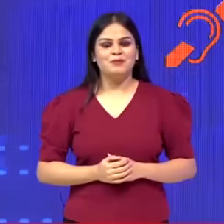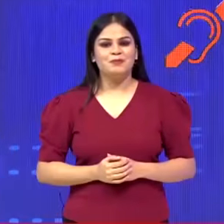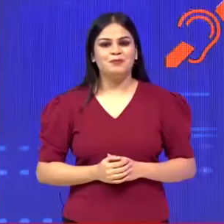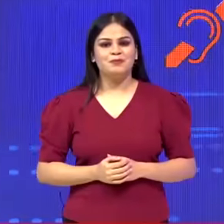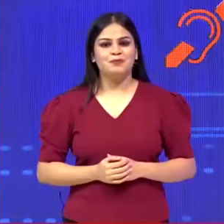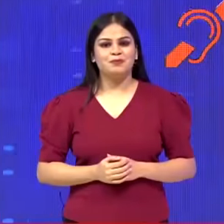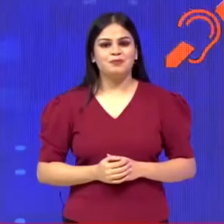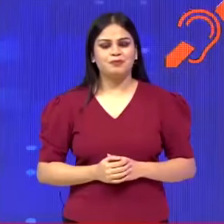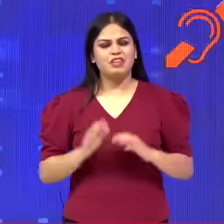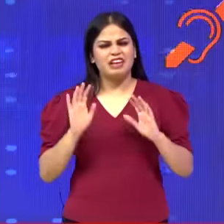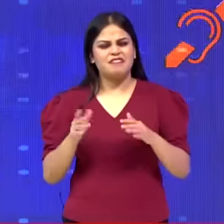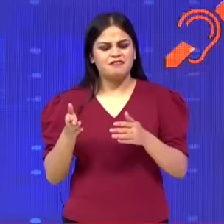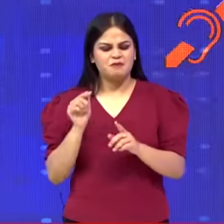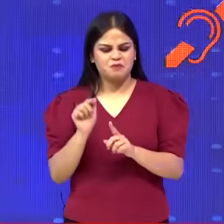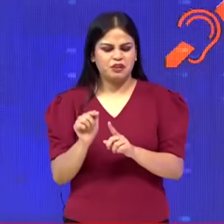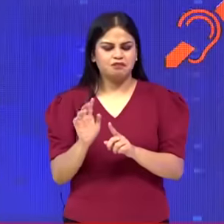है वो.